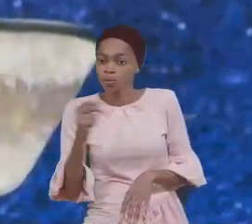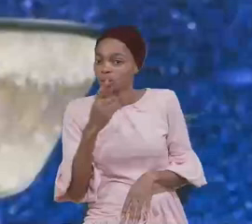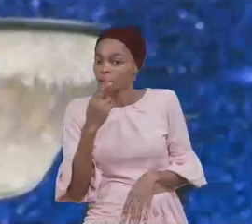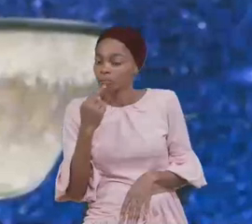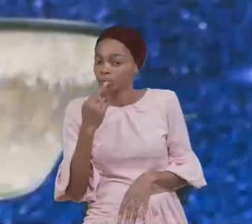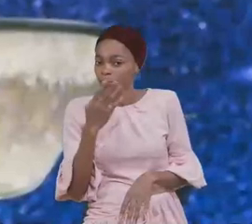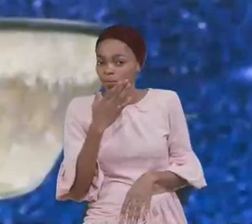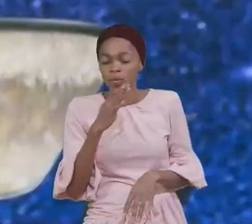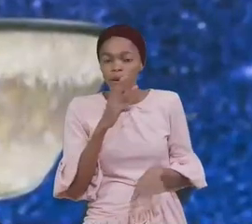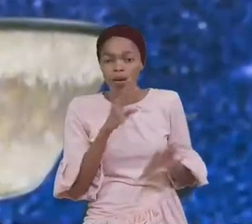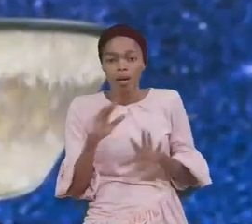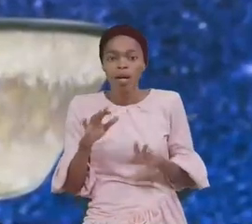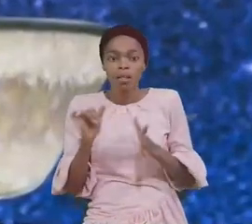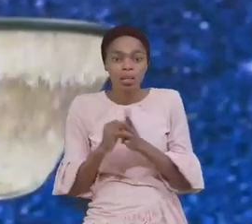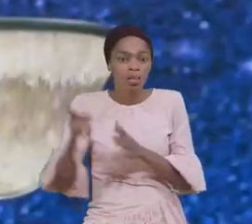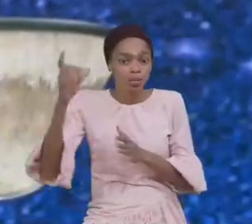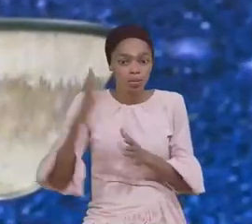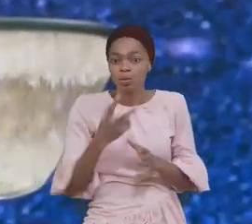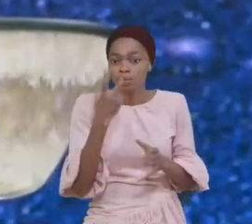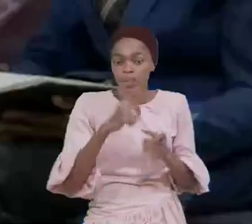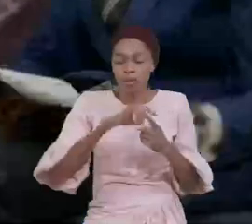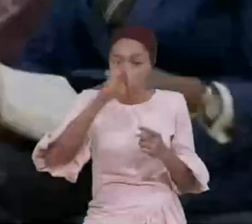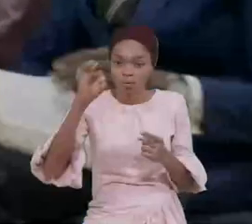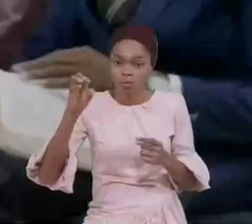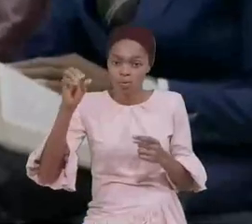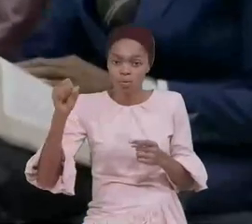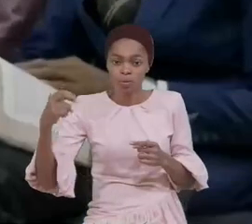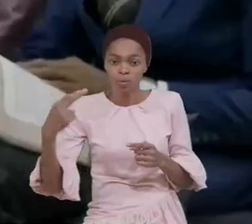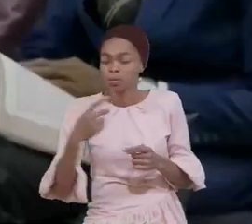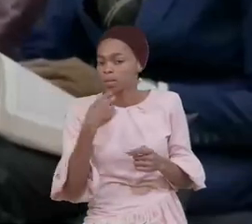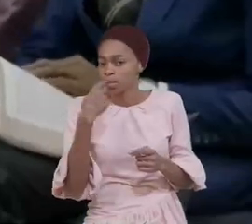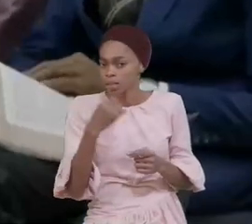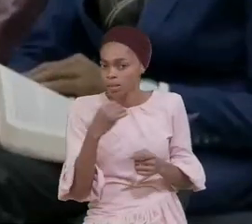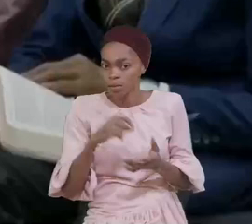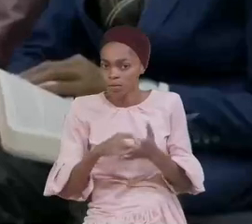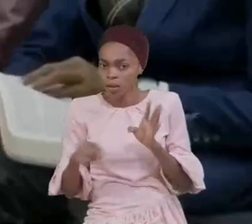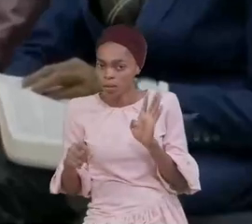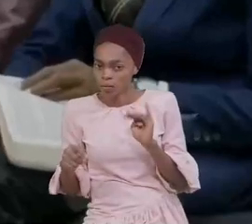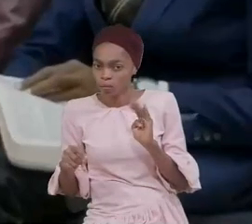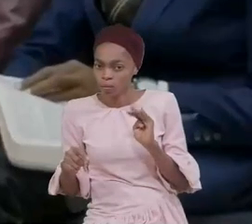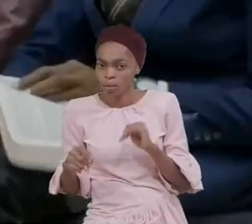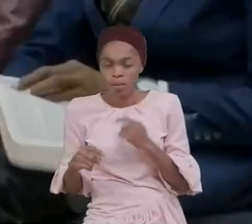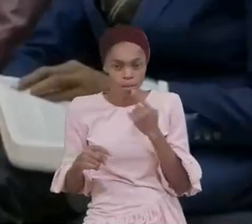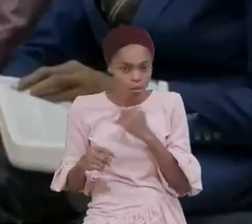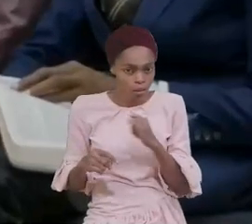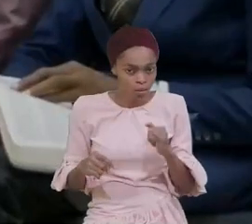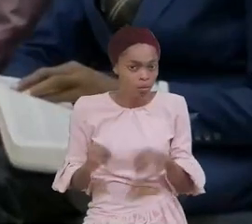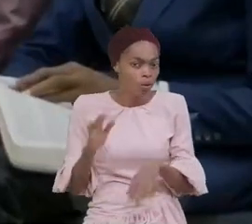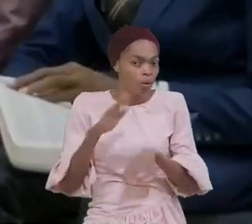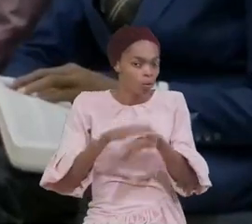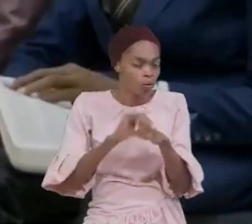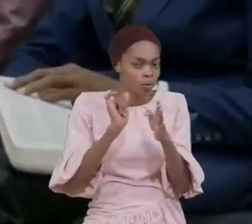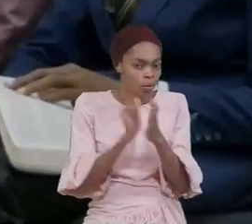à Josué. Voilà le verset 14 ici qui dit « En